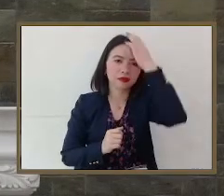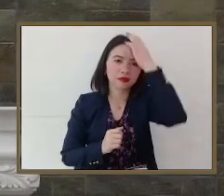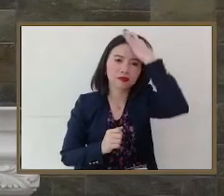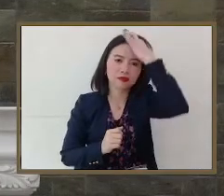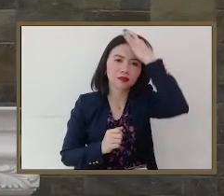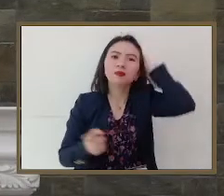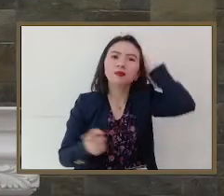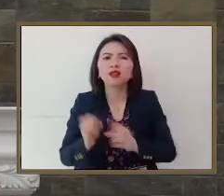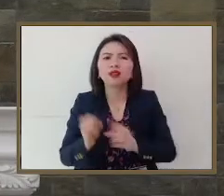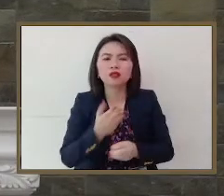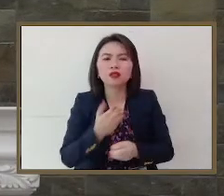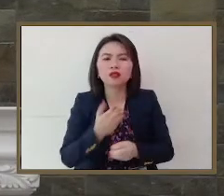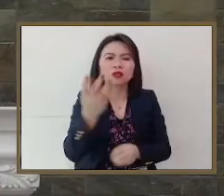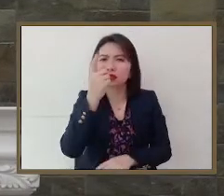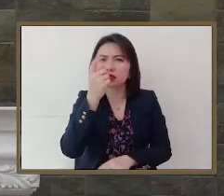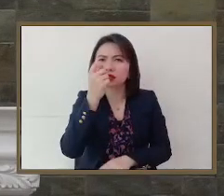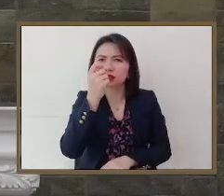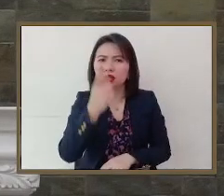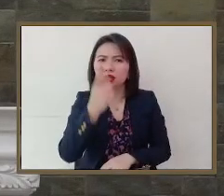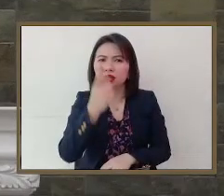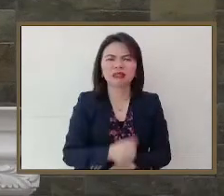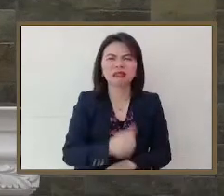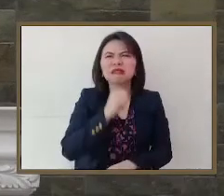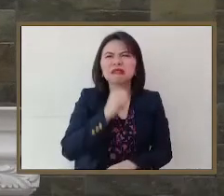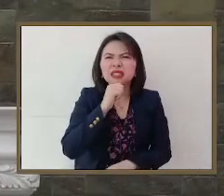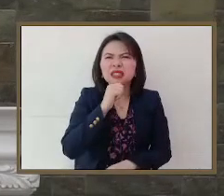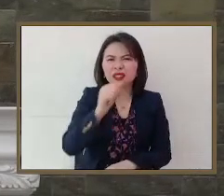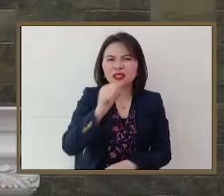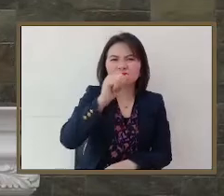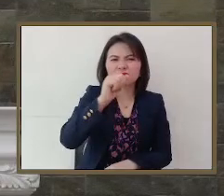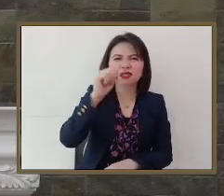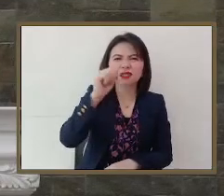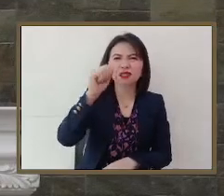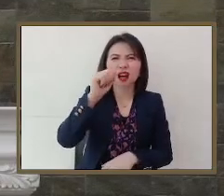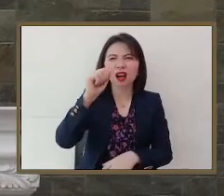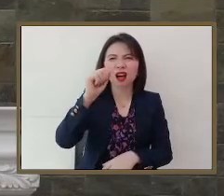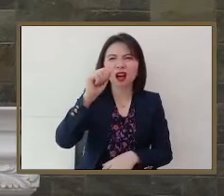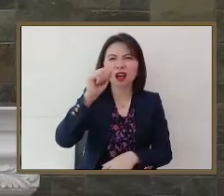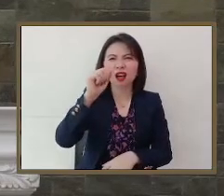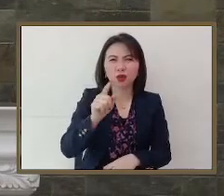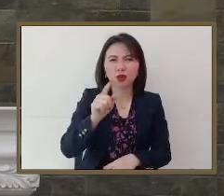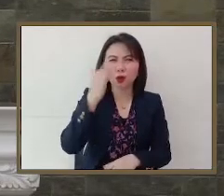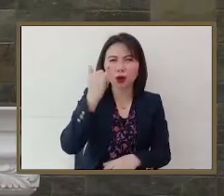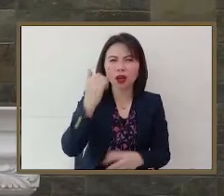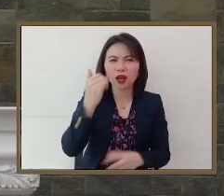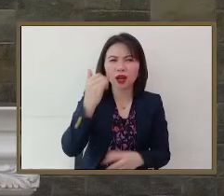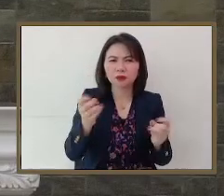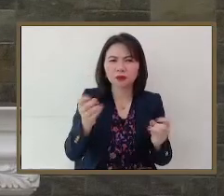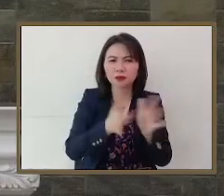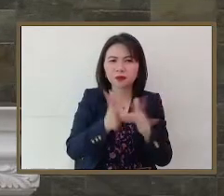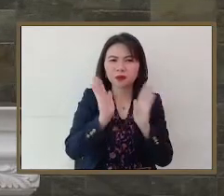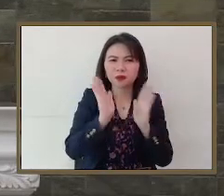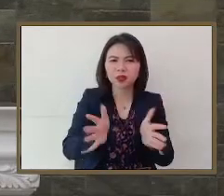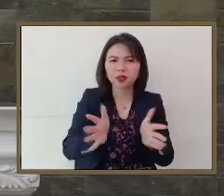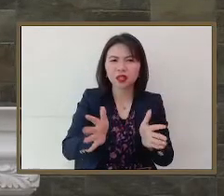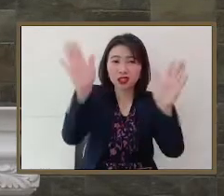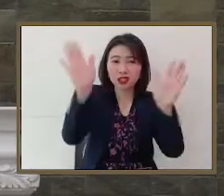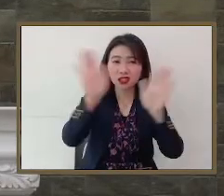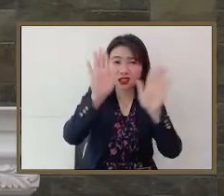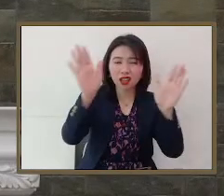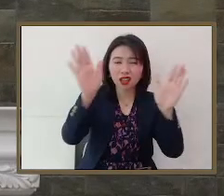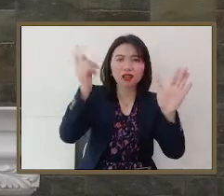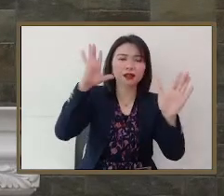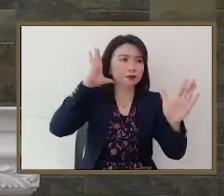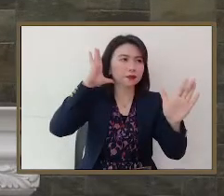you understand? Hindi ko katakataka kung bakit maraming mga Kristiyano linggo ng umaga nakikinig ng salita ng